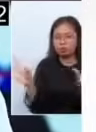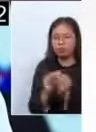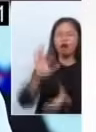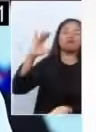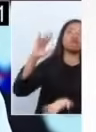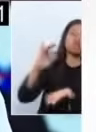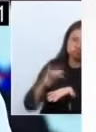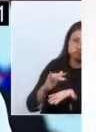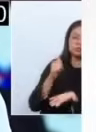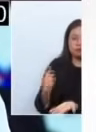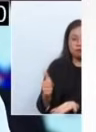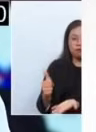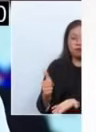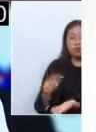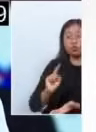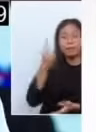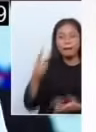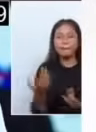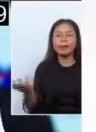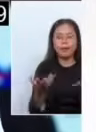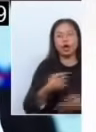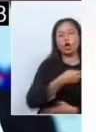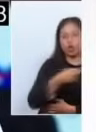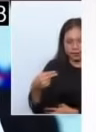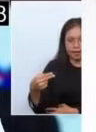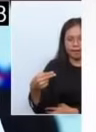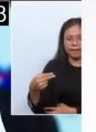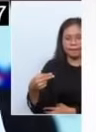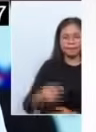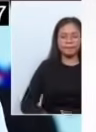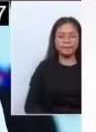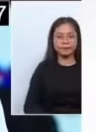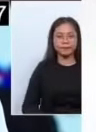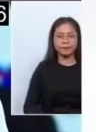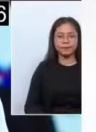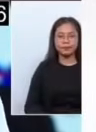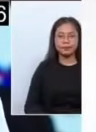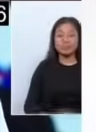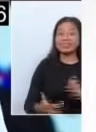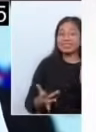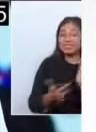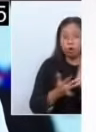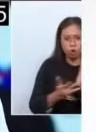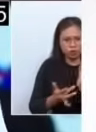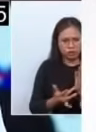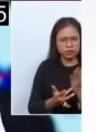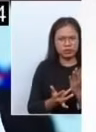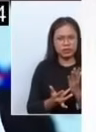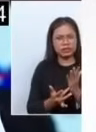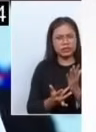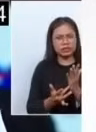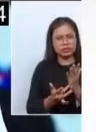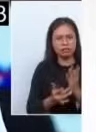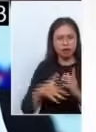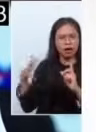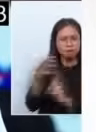dilakukan. Nah, yang bisa barangkali yang kemudian akan menjadi titik kuat dalam konteks ini, salah satunya tentu